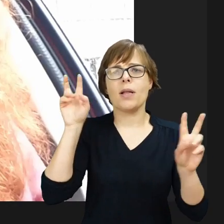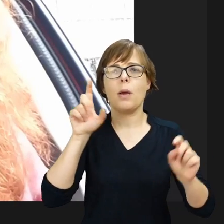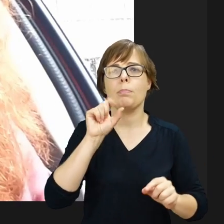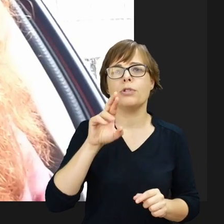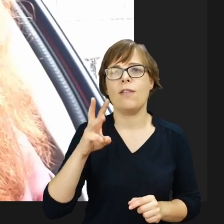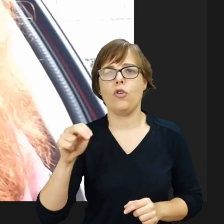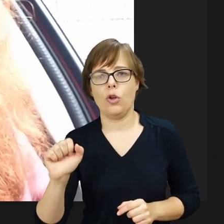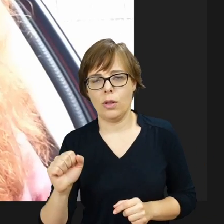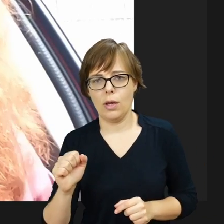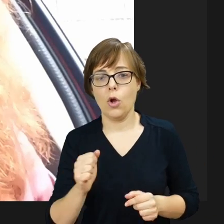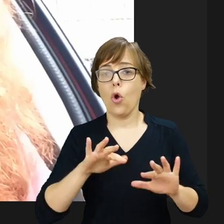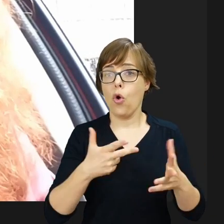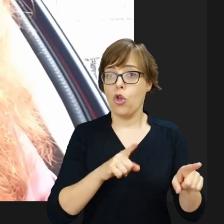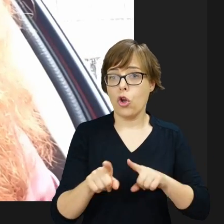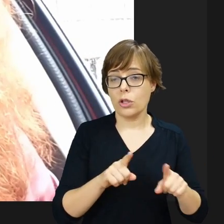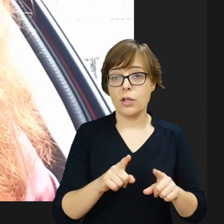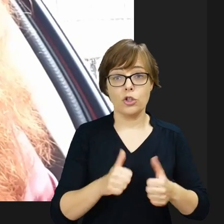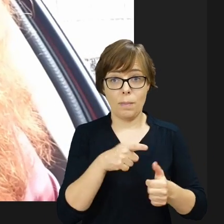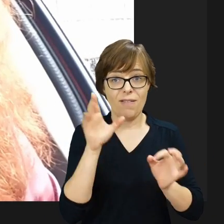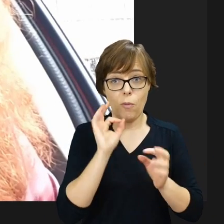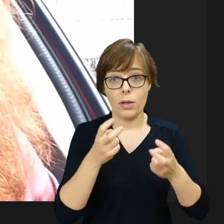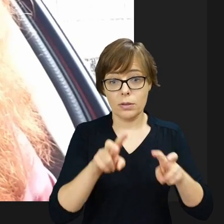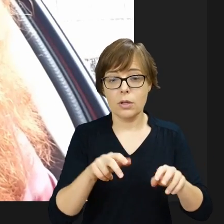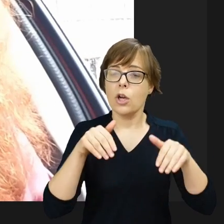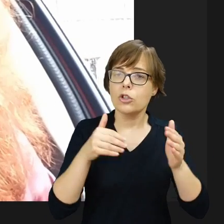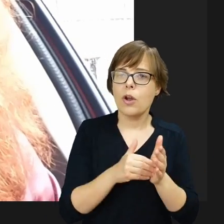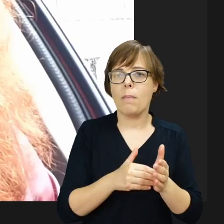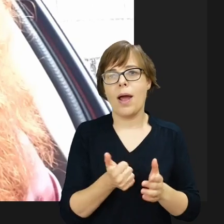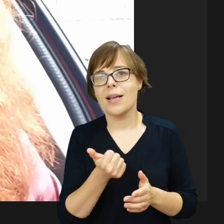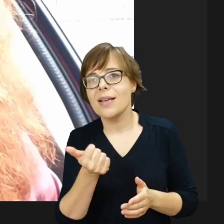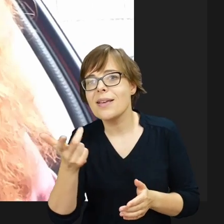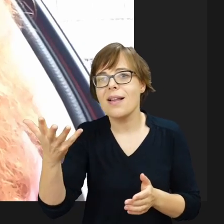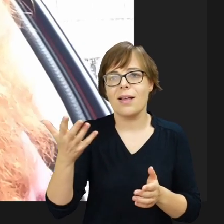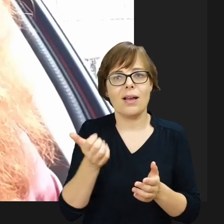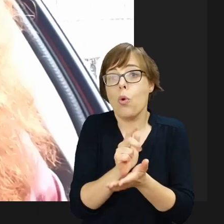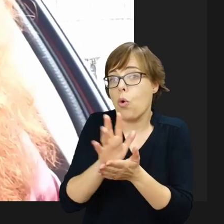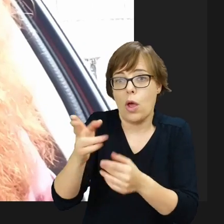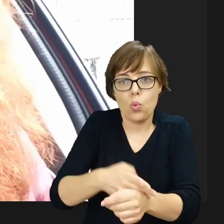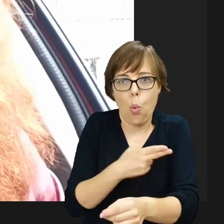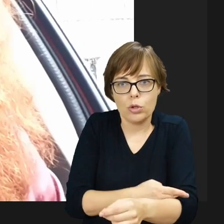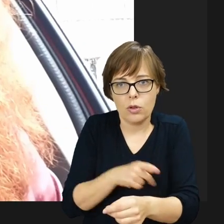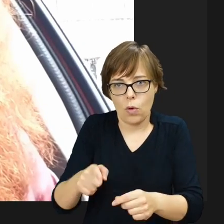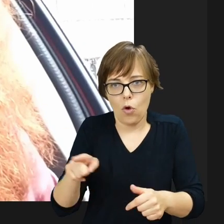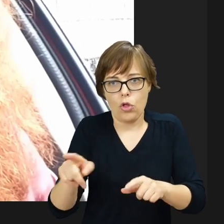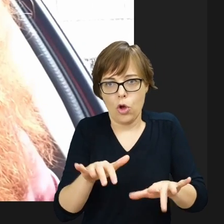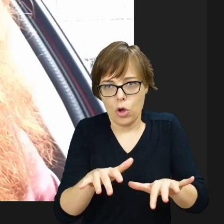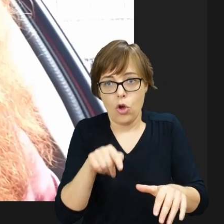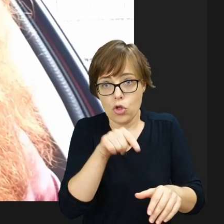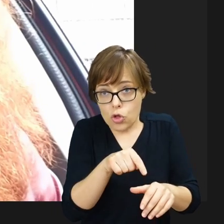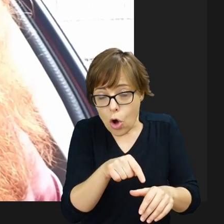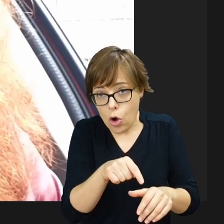której wytworzenia trzeba posadzić kilku albo kilkunastu urzędników? I to jest rzeczywiście fatyga, czy